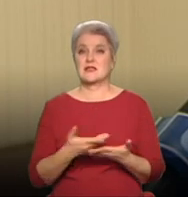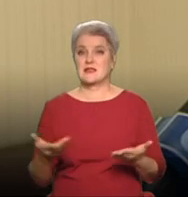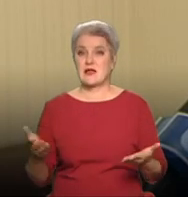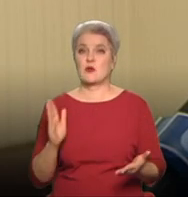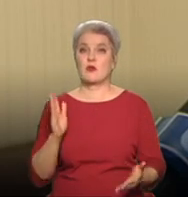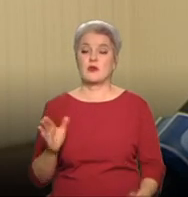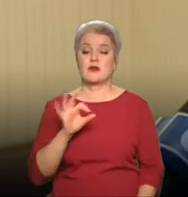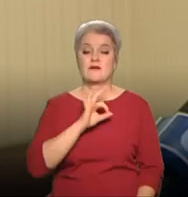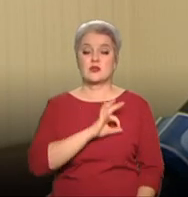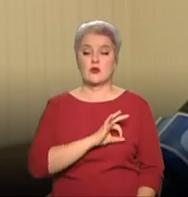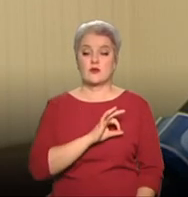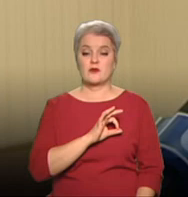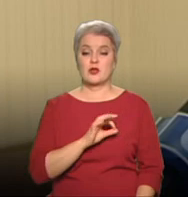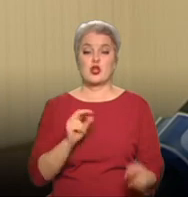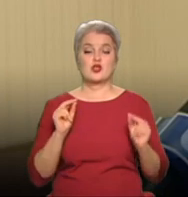використовувати